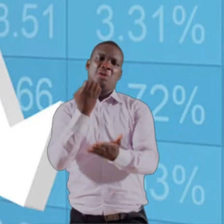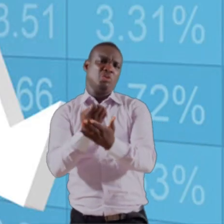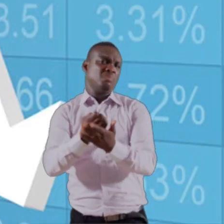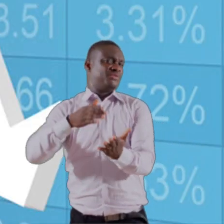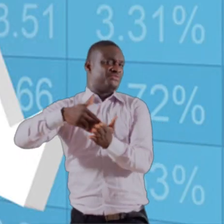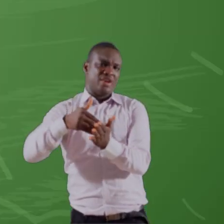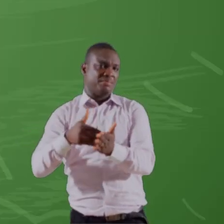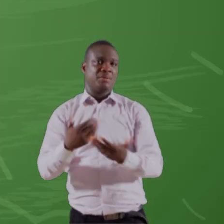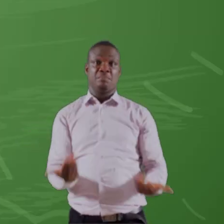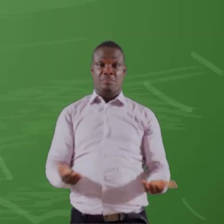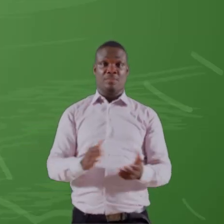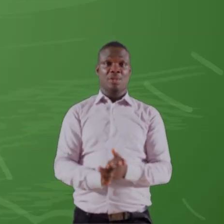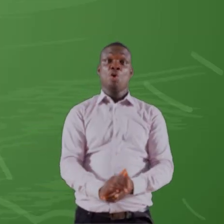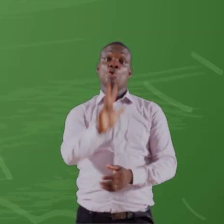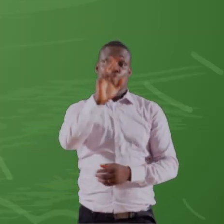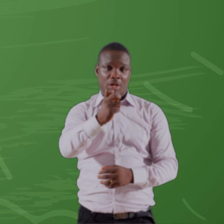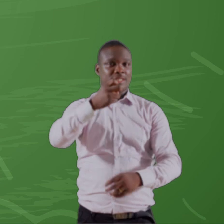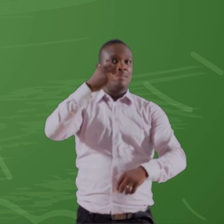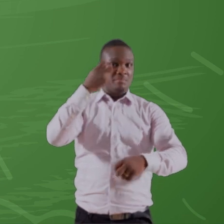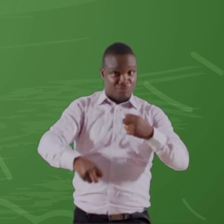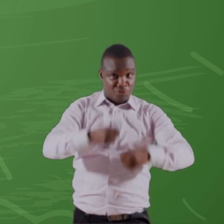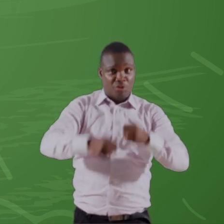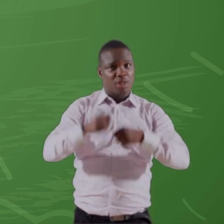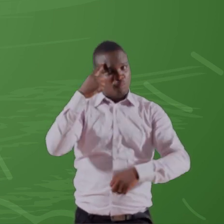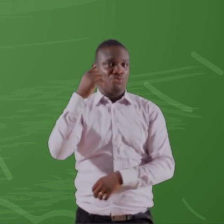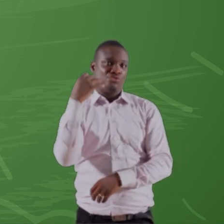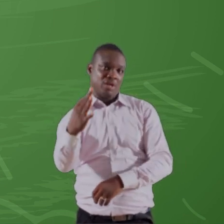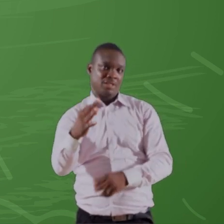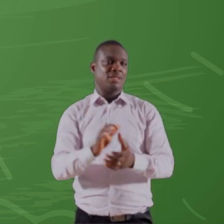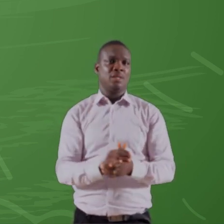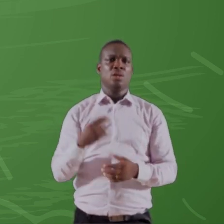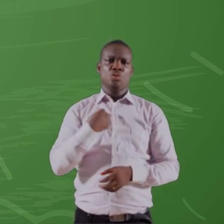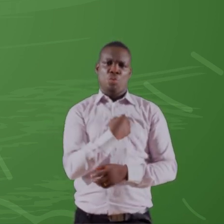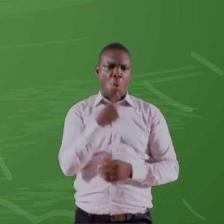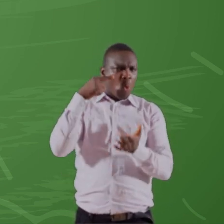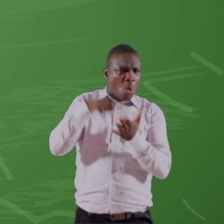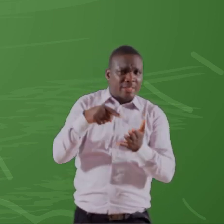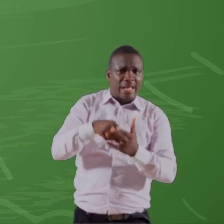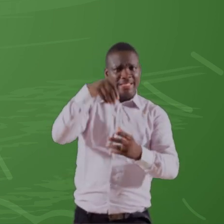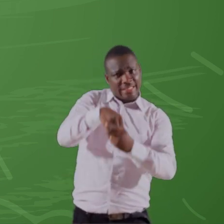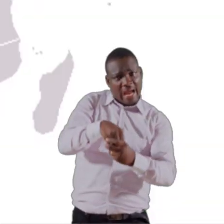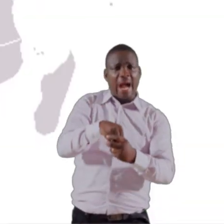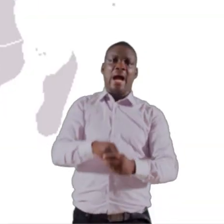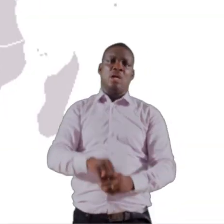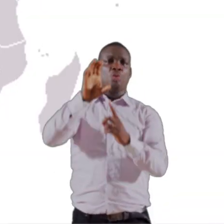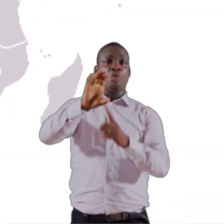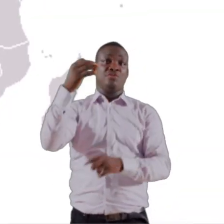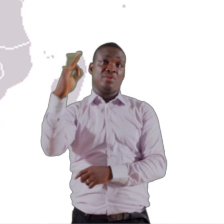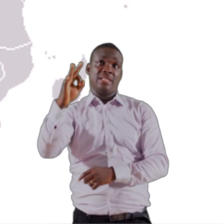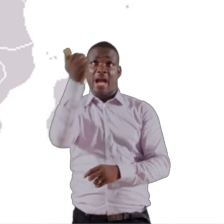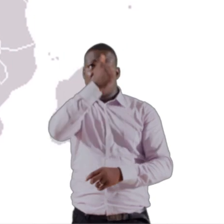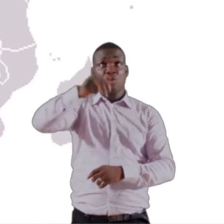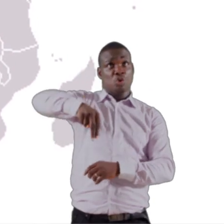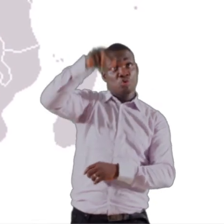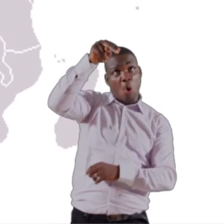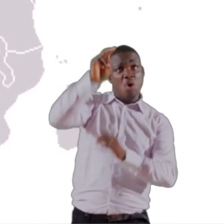économique. Troisième difficulté, on note dans les colonies françaises, notamment en Afrique du Nord,